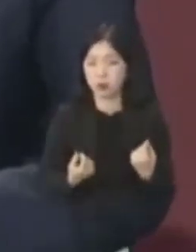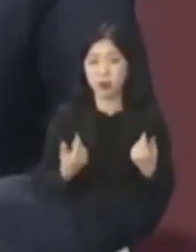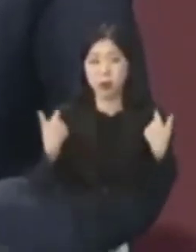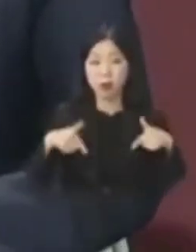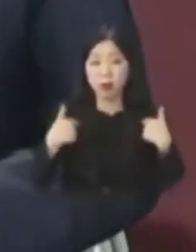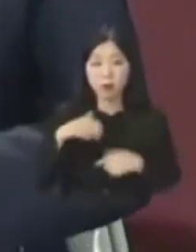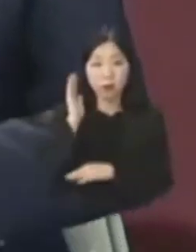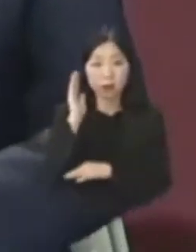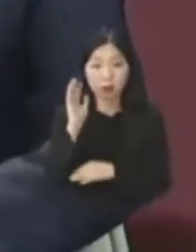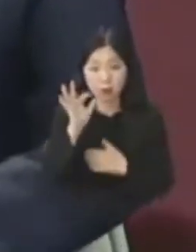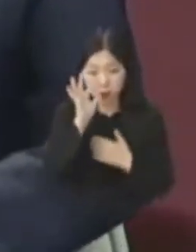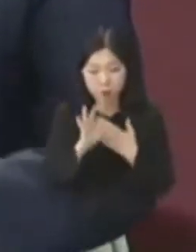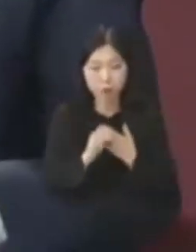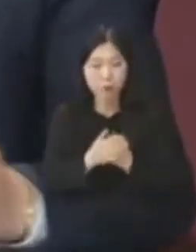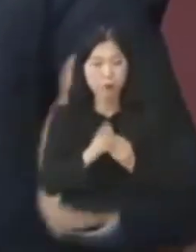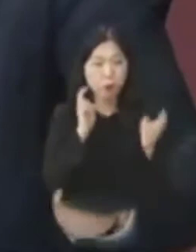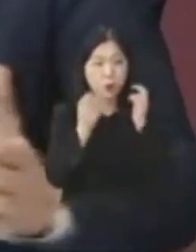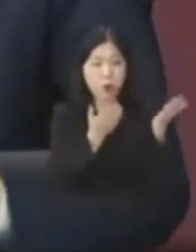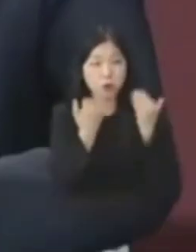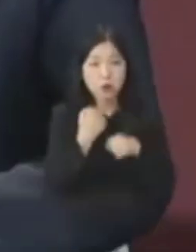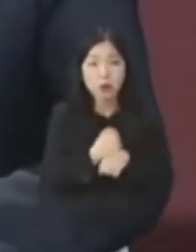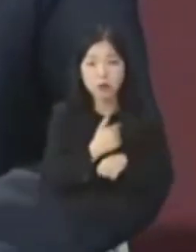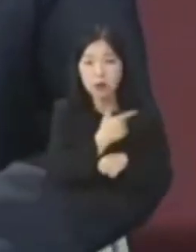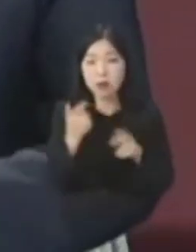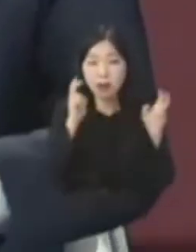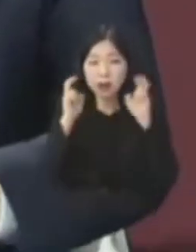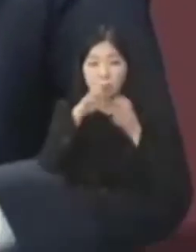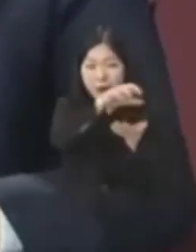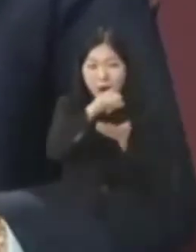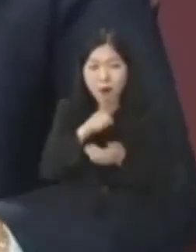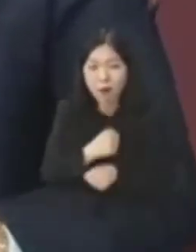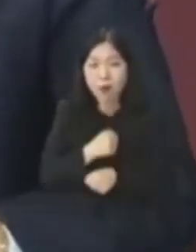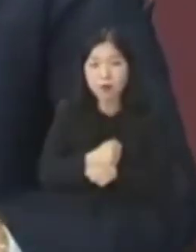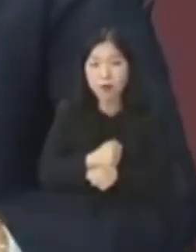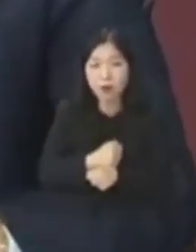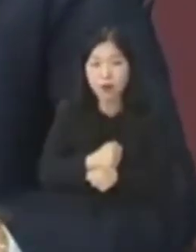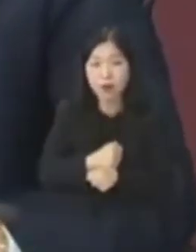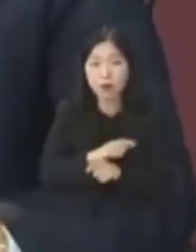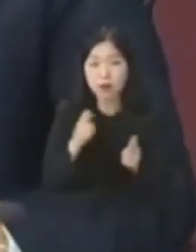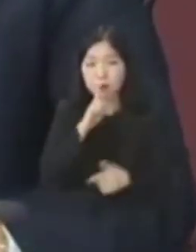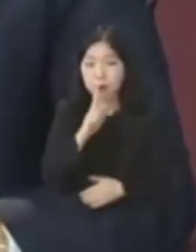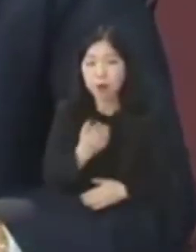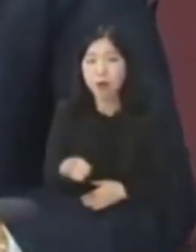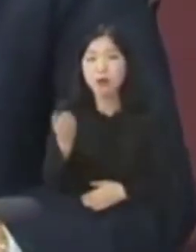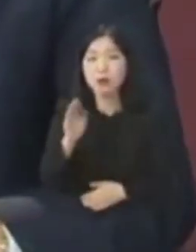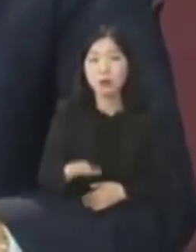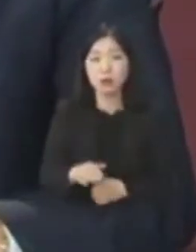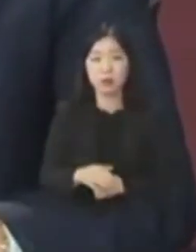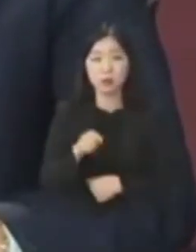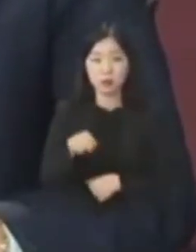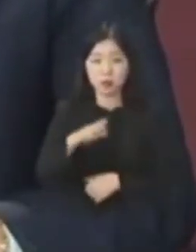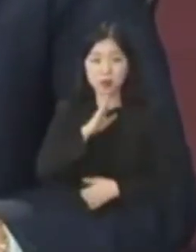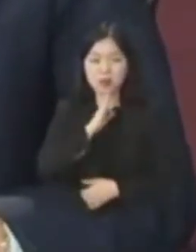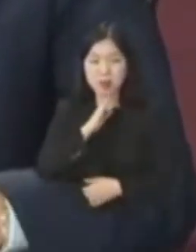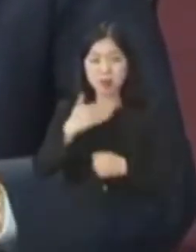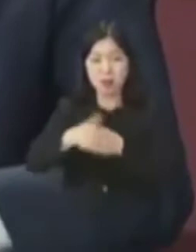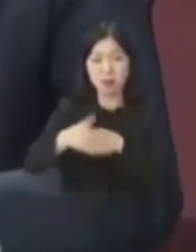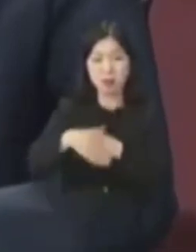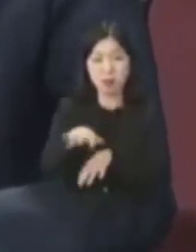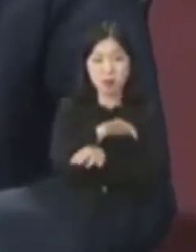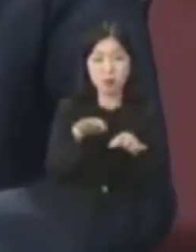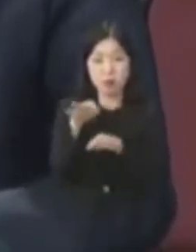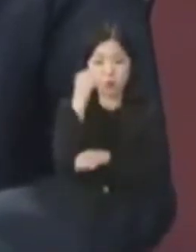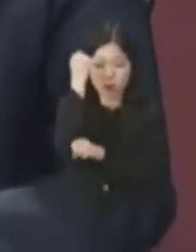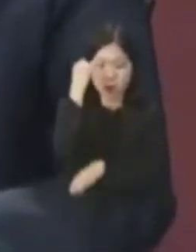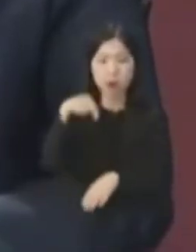항상 얘기를 하면서 기업을 유치한다 또는 대기업을 갖고 온다 항모기업을 갖고 온다 그러지만 실질적으로 이 대구 경제를 떠받치고